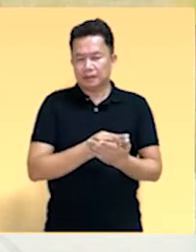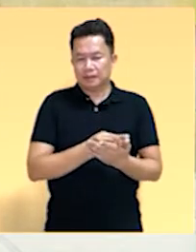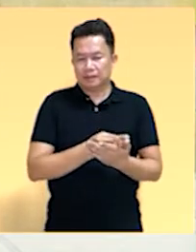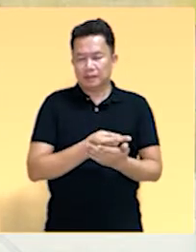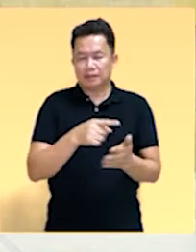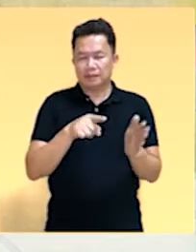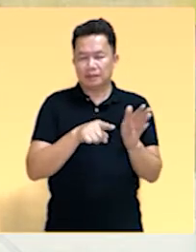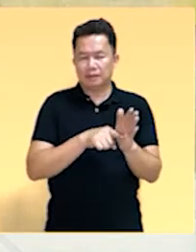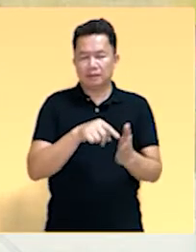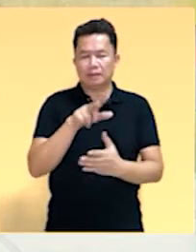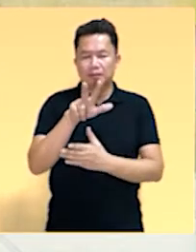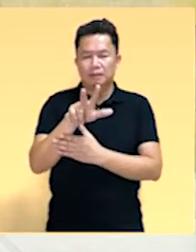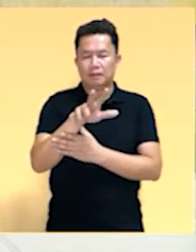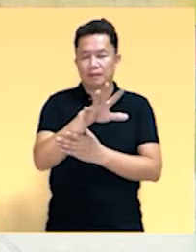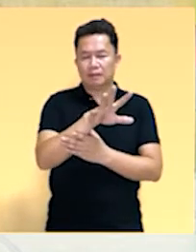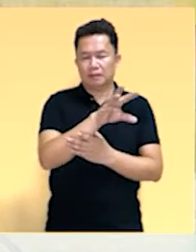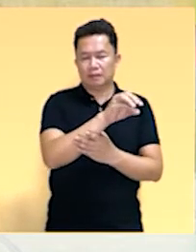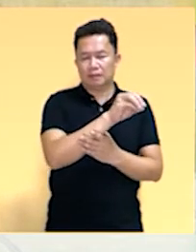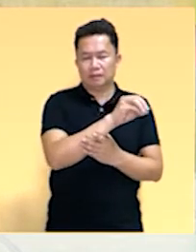$675 minus